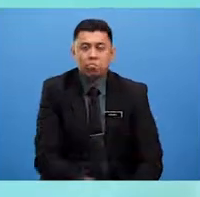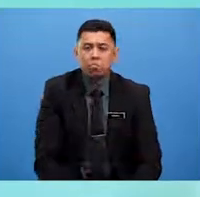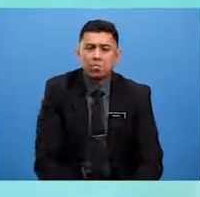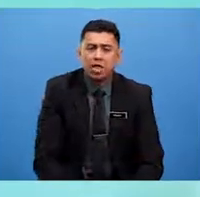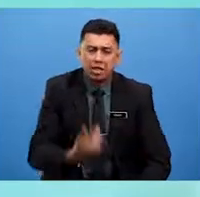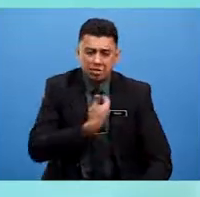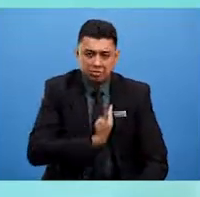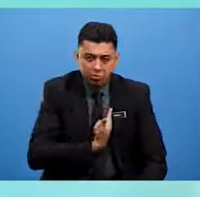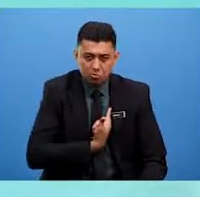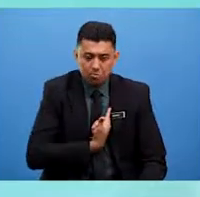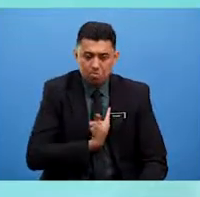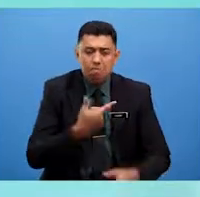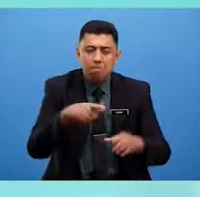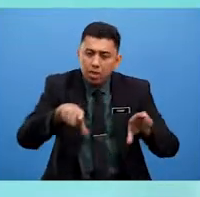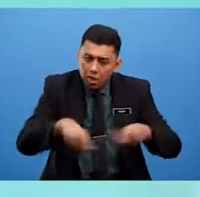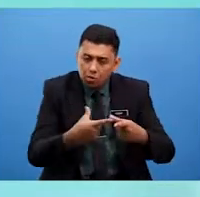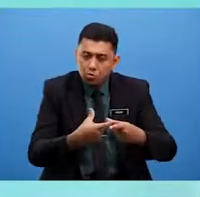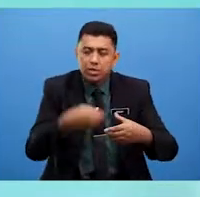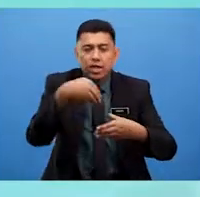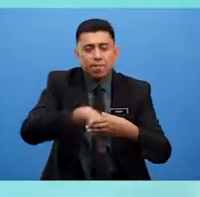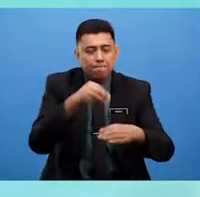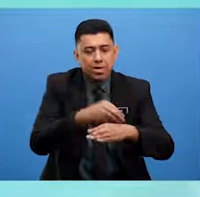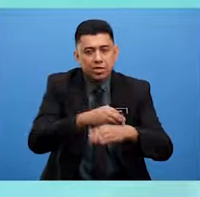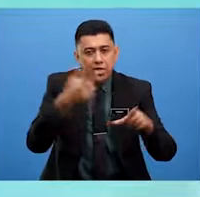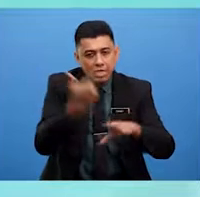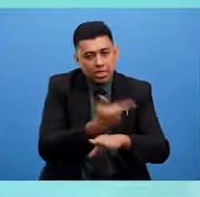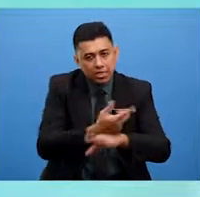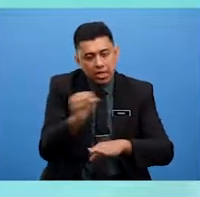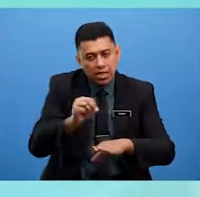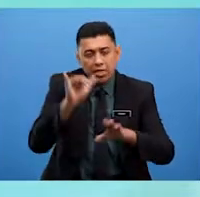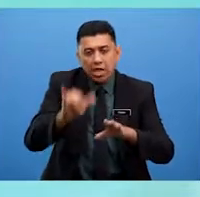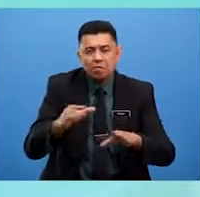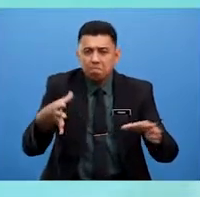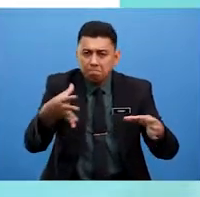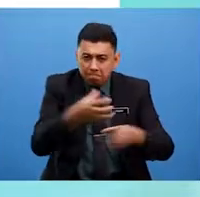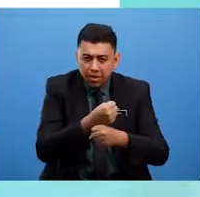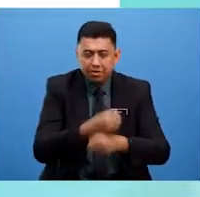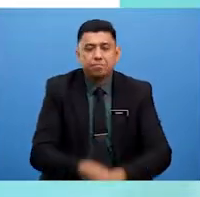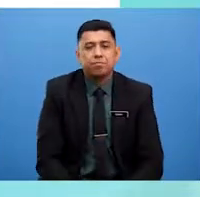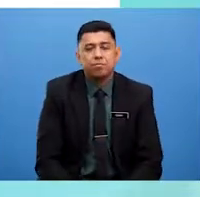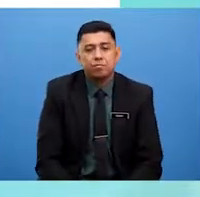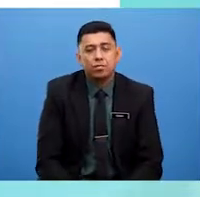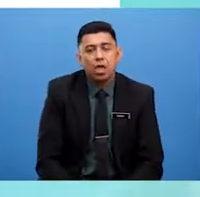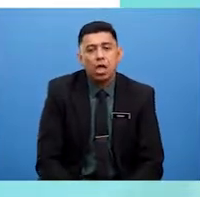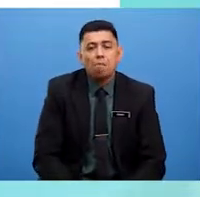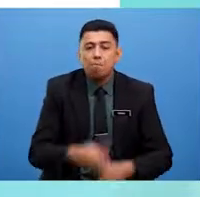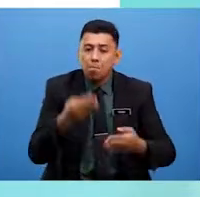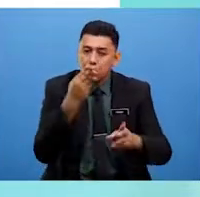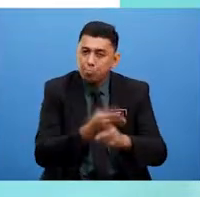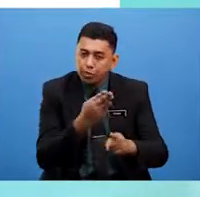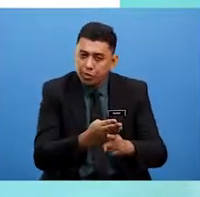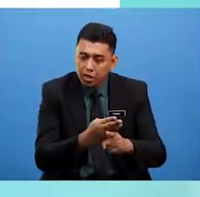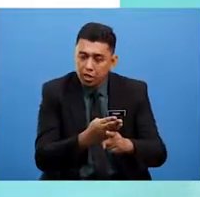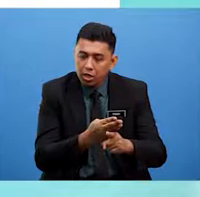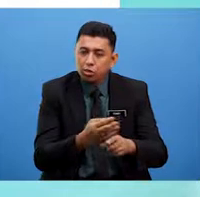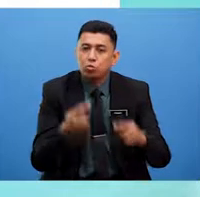yang berlaku sepanjang tempoh latihan yang dilalui. Hal ini akan membenarkan tubuh memampas